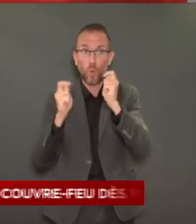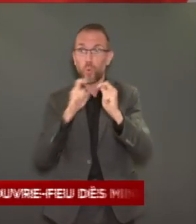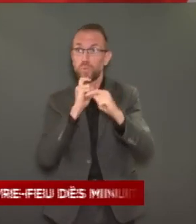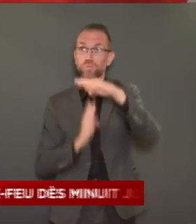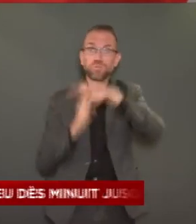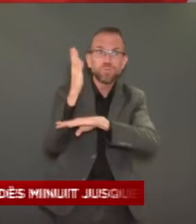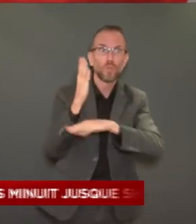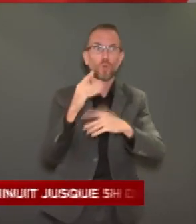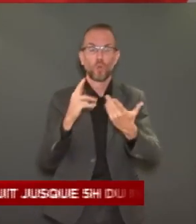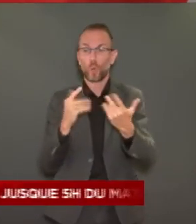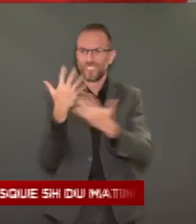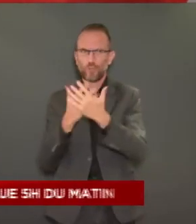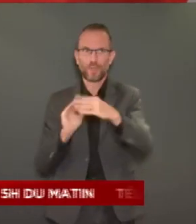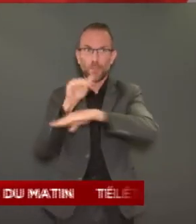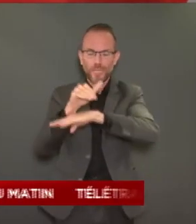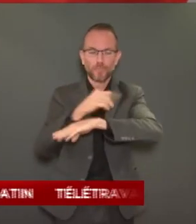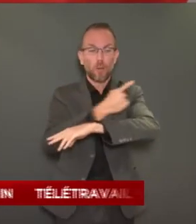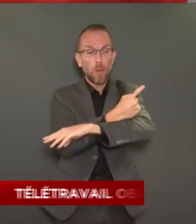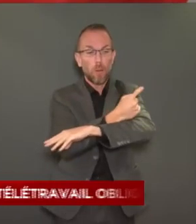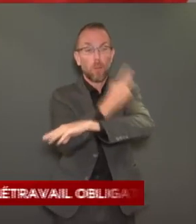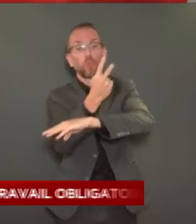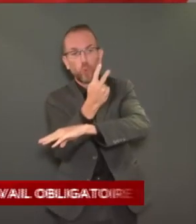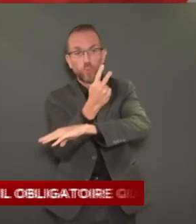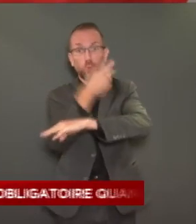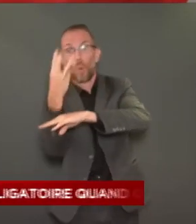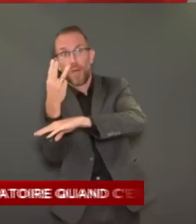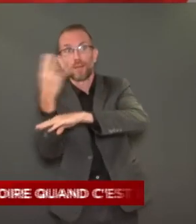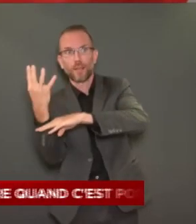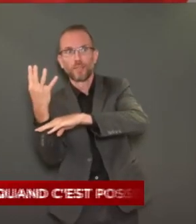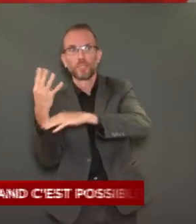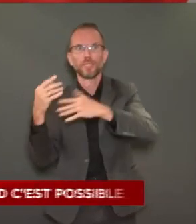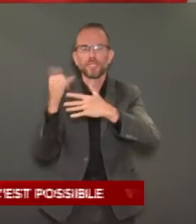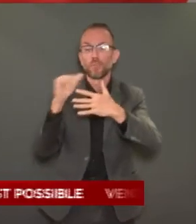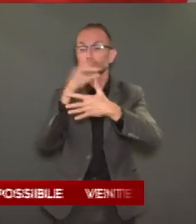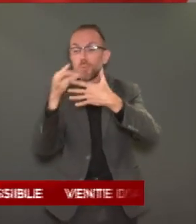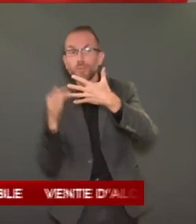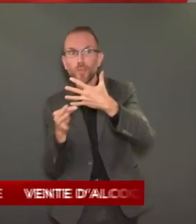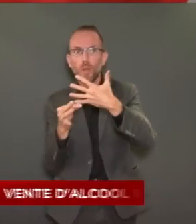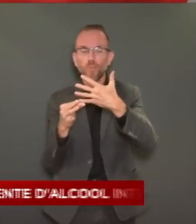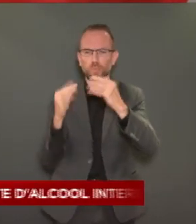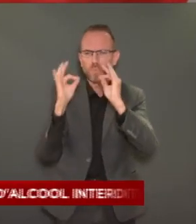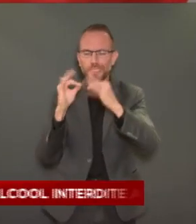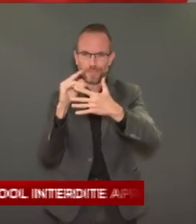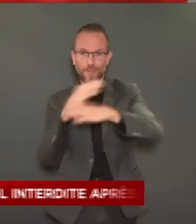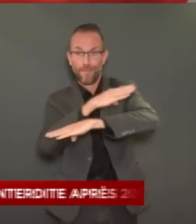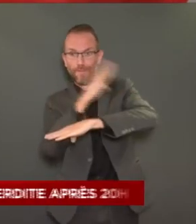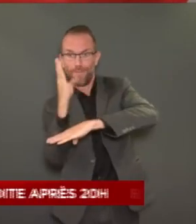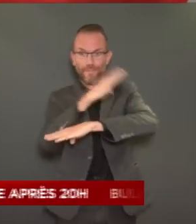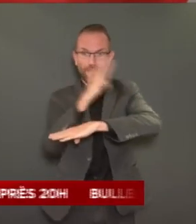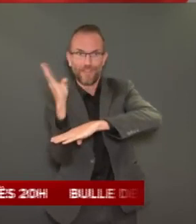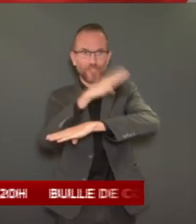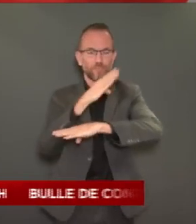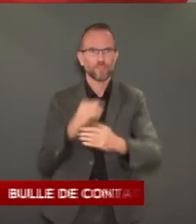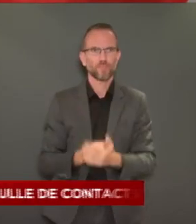les conséquences pour les secteurs, au niveau des protocoles, et tout